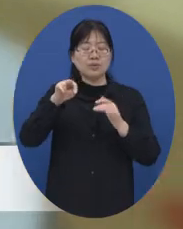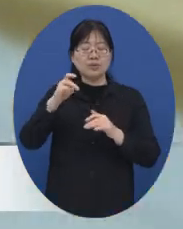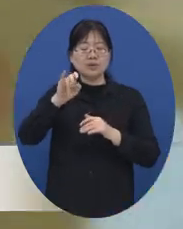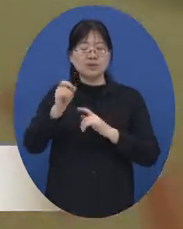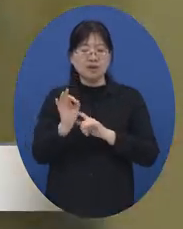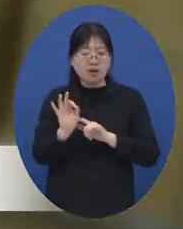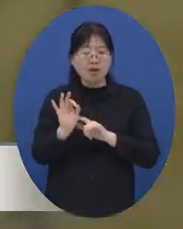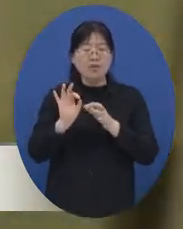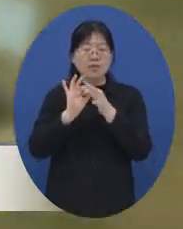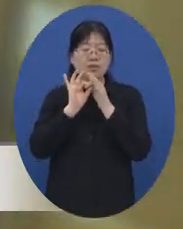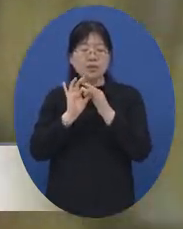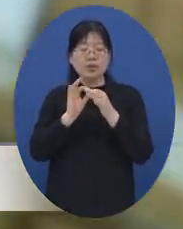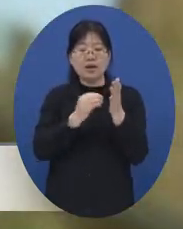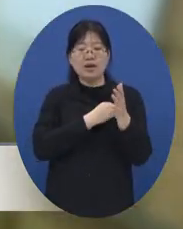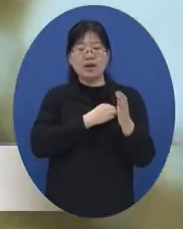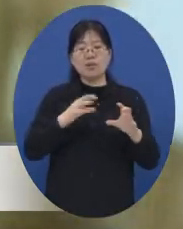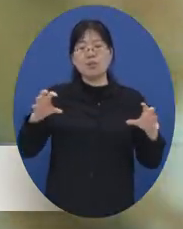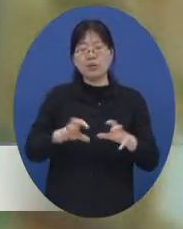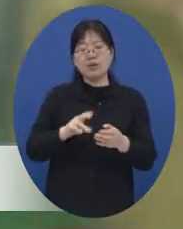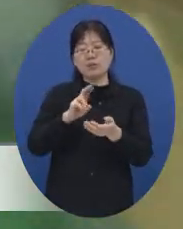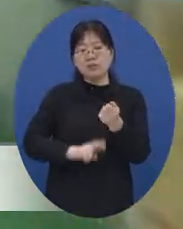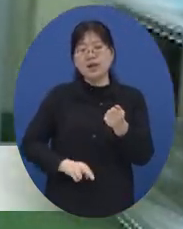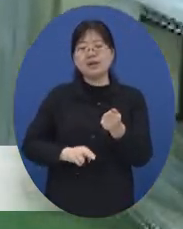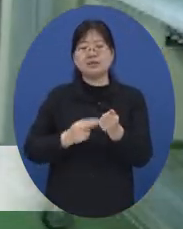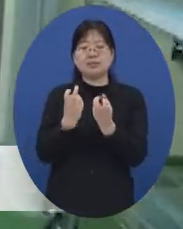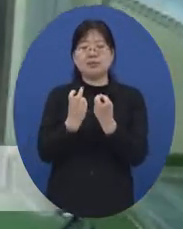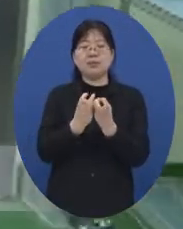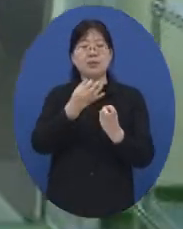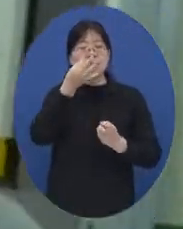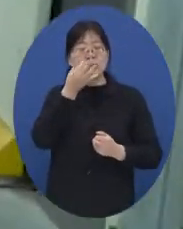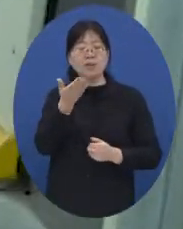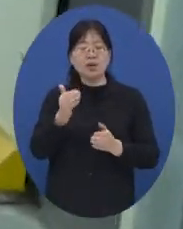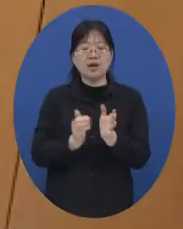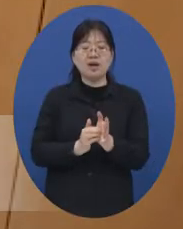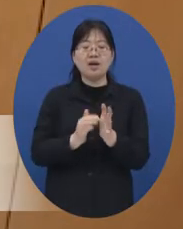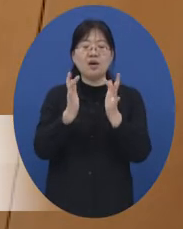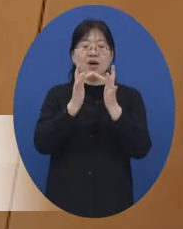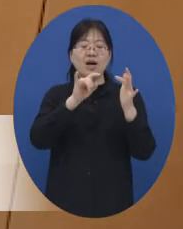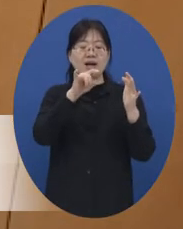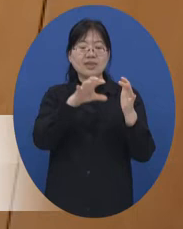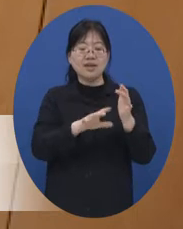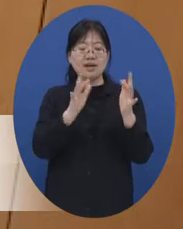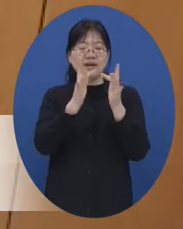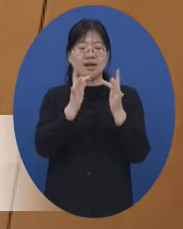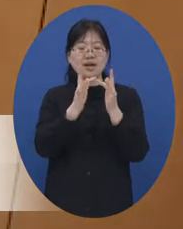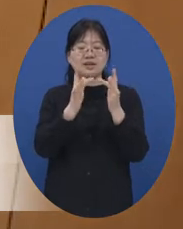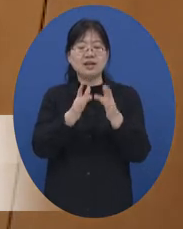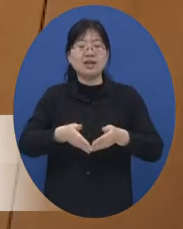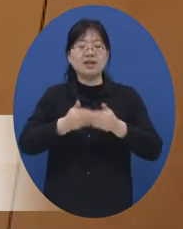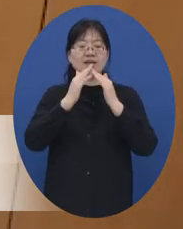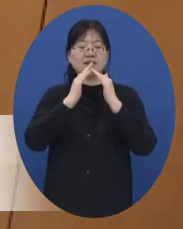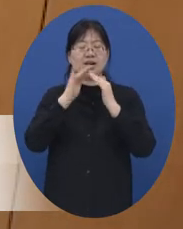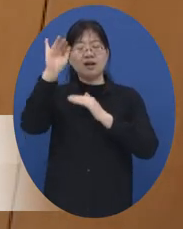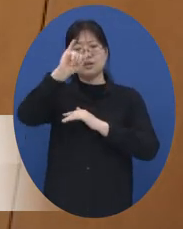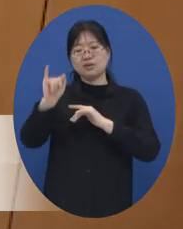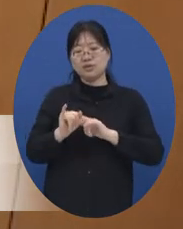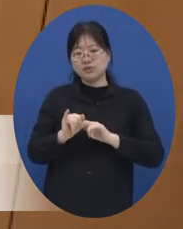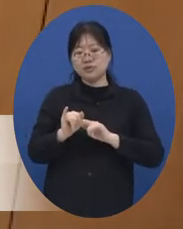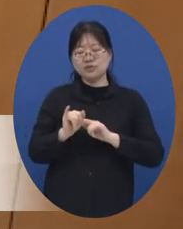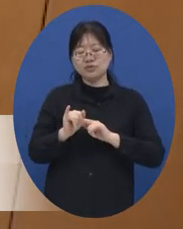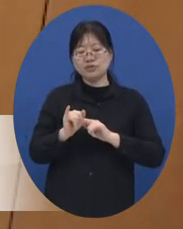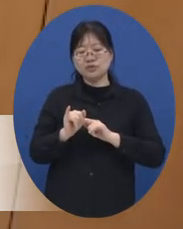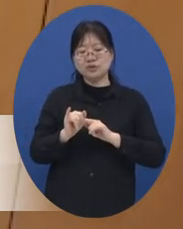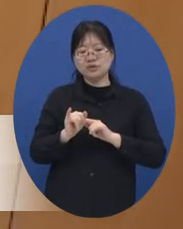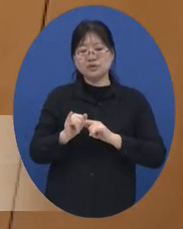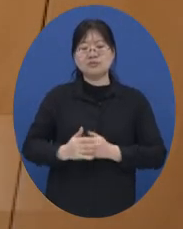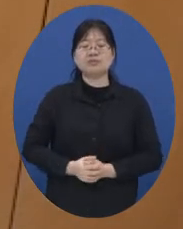인터넷이나 스마트폰 애플리케이션으로 회원을 모아 판매하는 수법을 보였습니다. 온라인상에다가 인터넷 사이트를